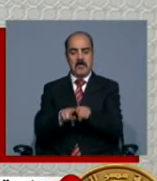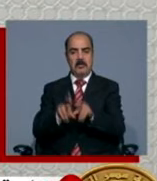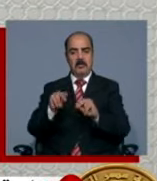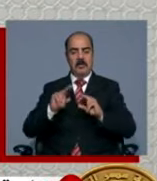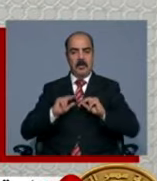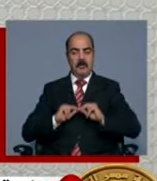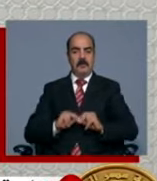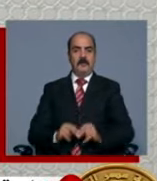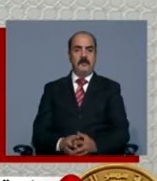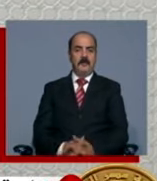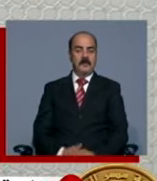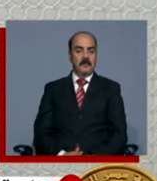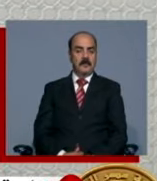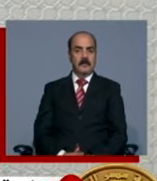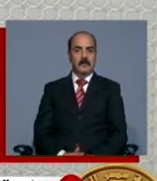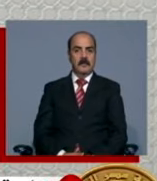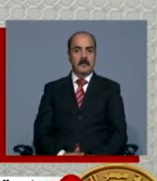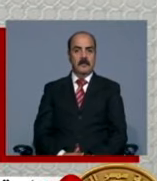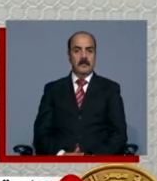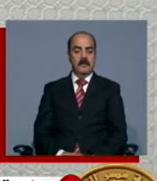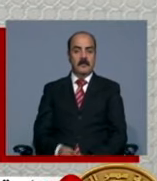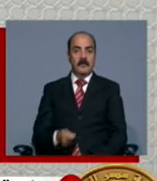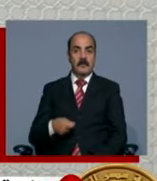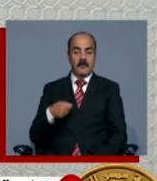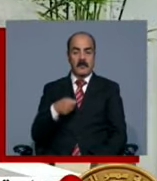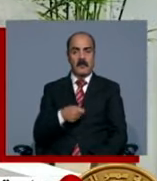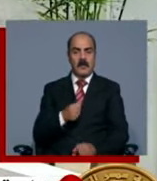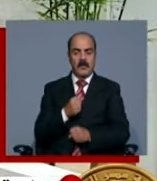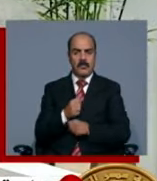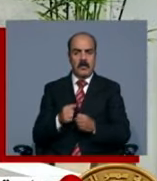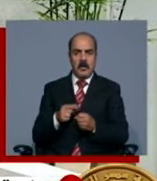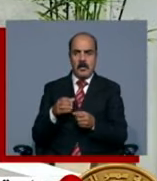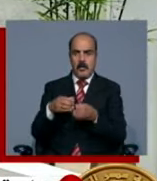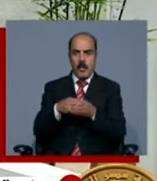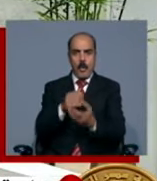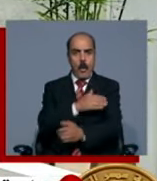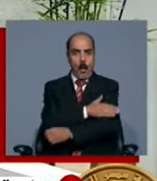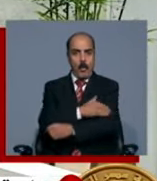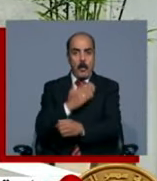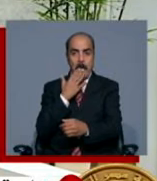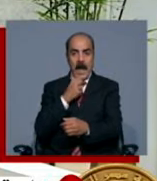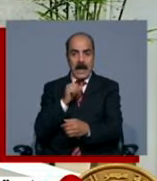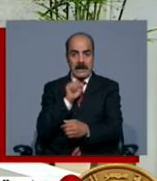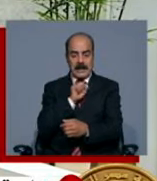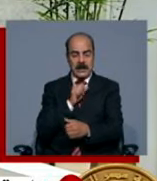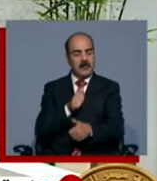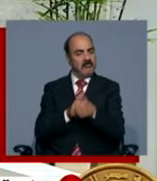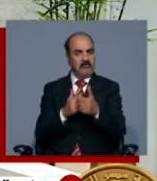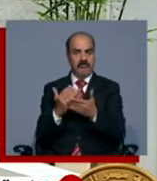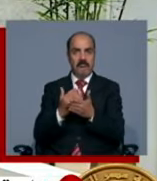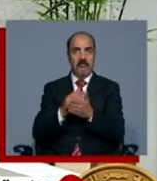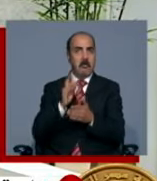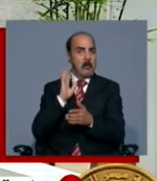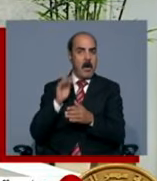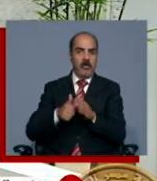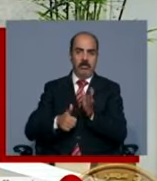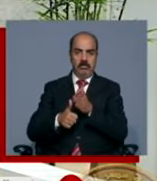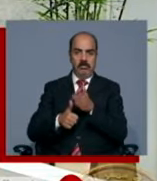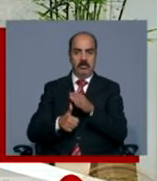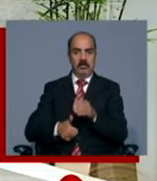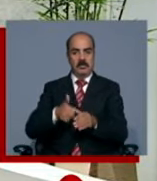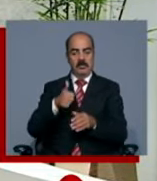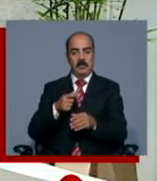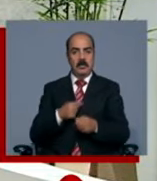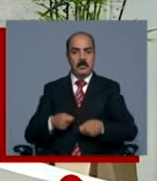دول التجمع ويعزم دول البريكس كتكتل اقتصادي بارز في